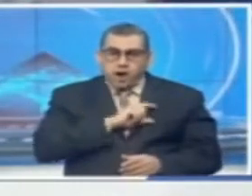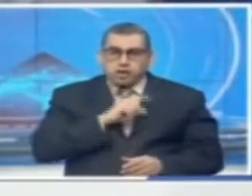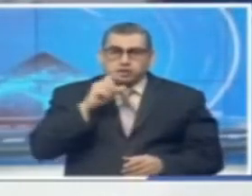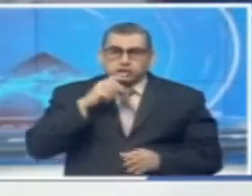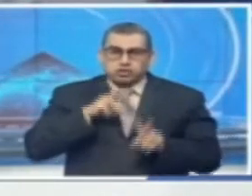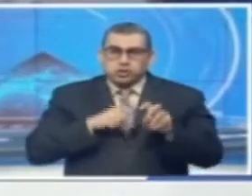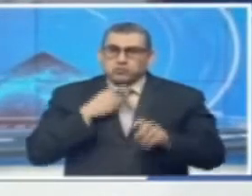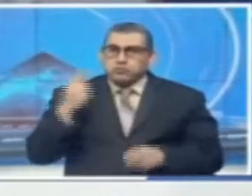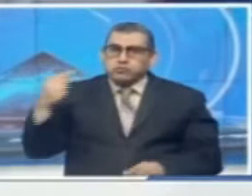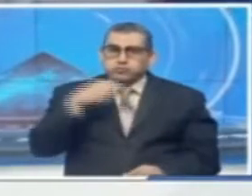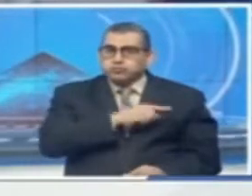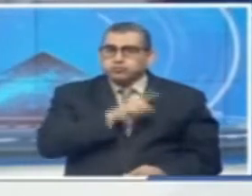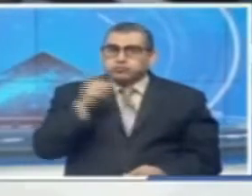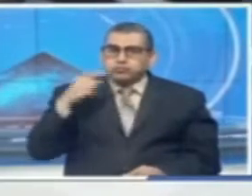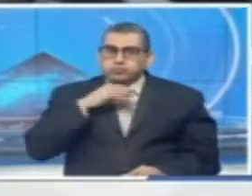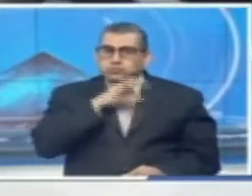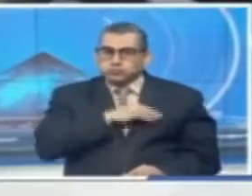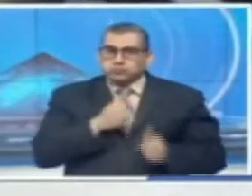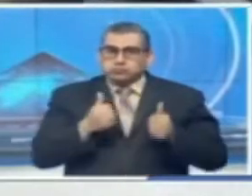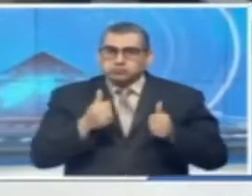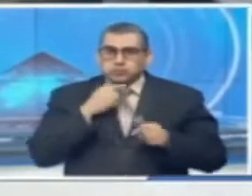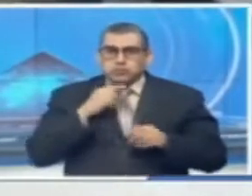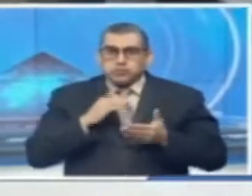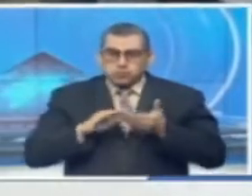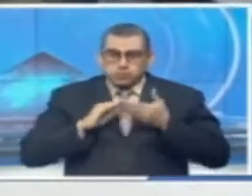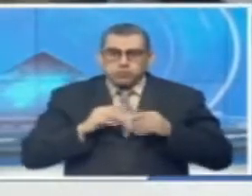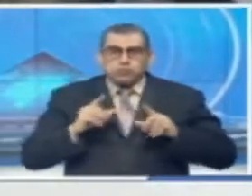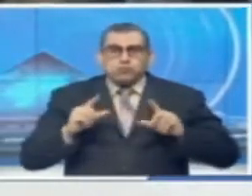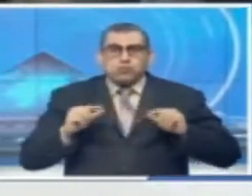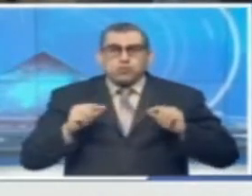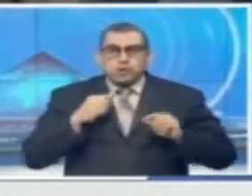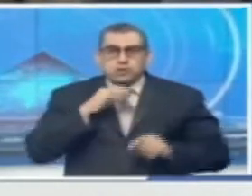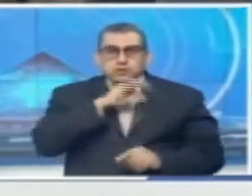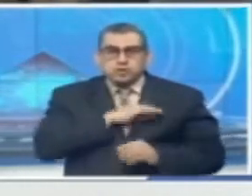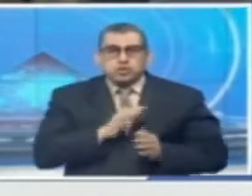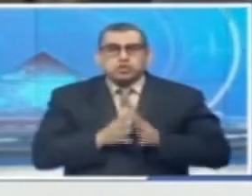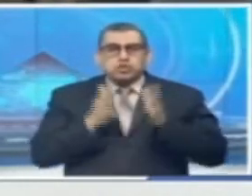فبالنسبه لي موفره جدا جدا جدا. خدمه ممتازه فعلا، وفيها توفير جامد،